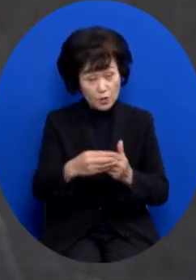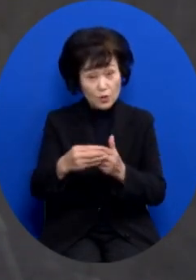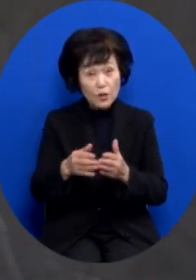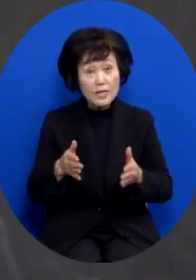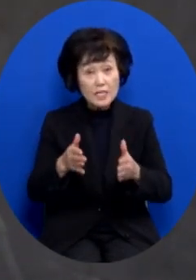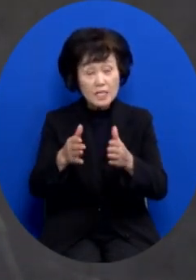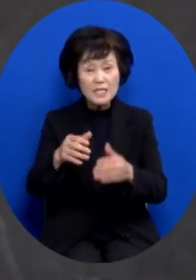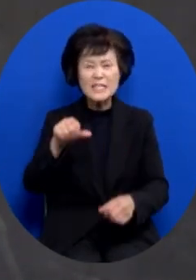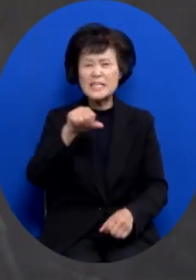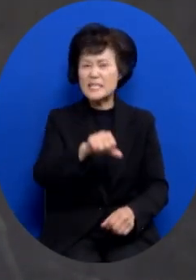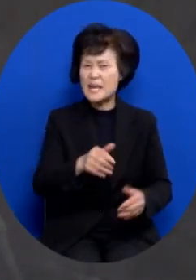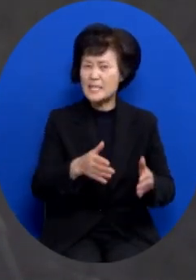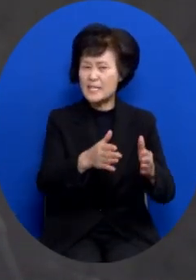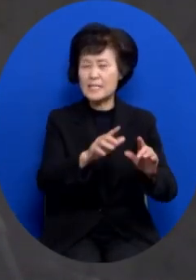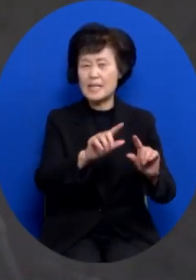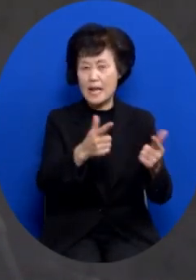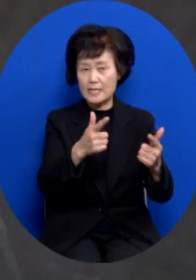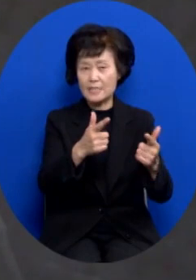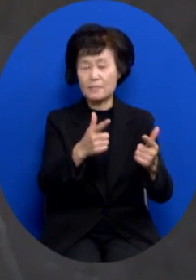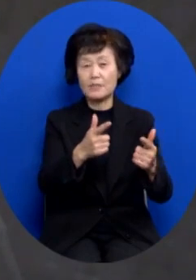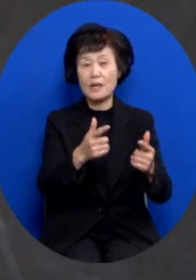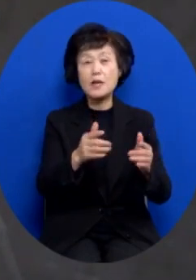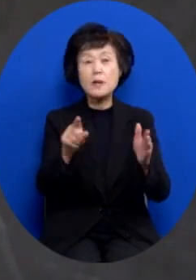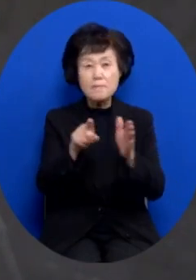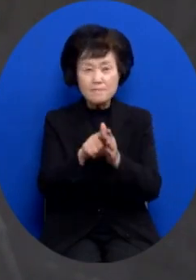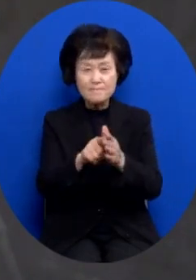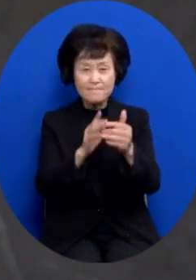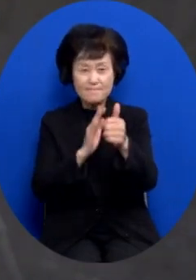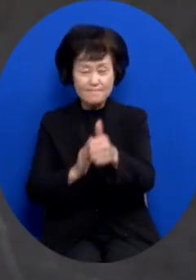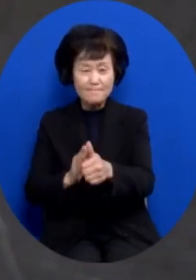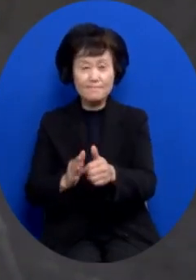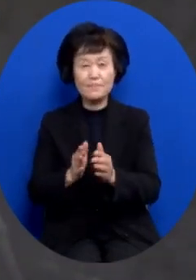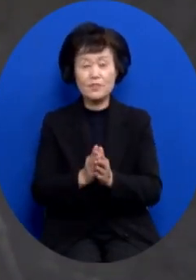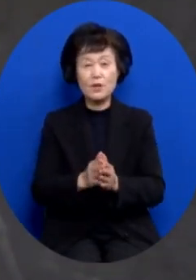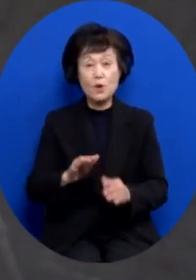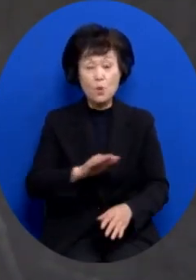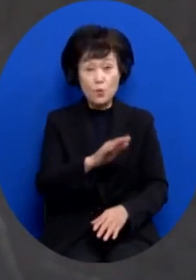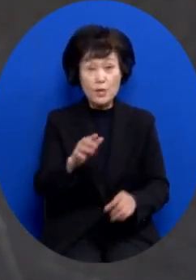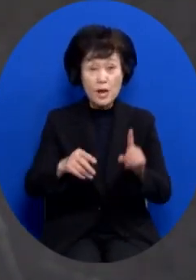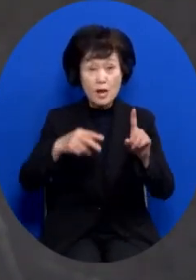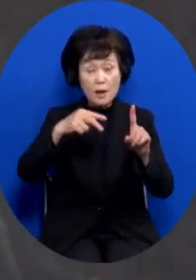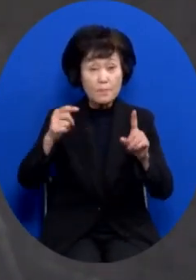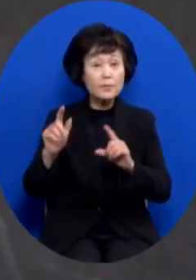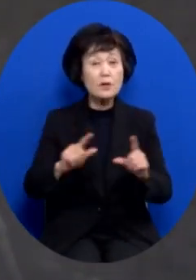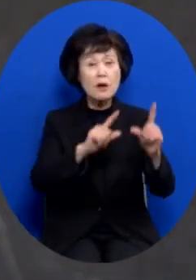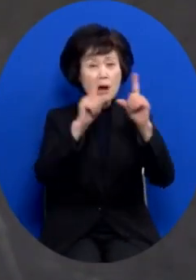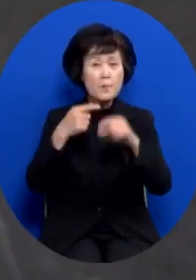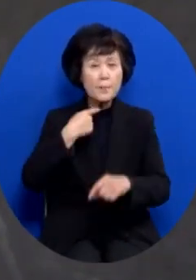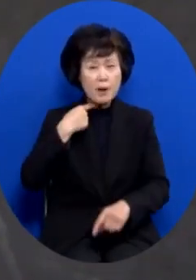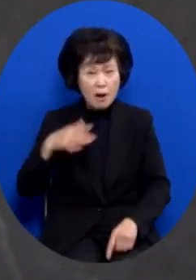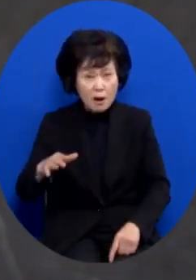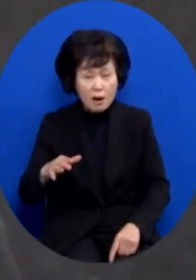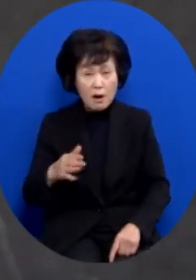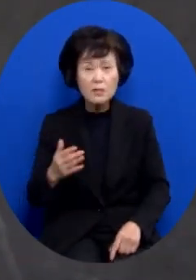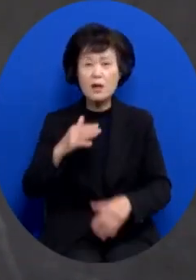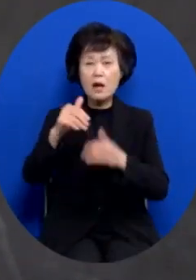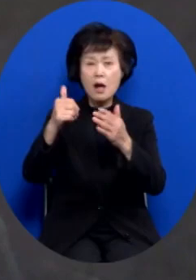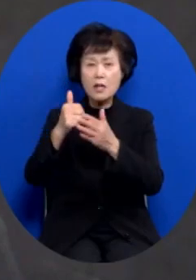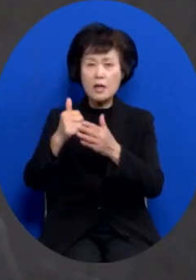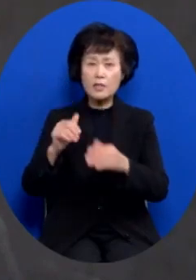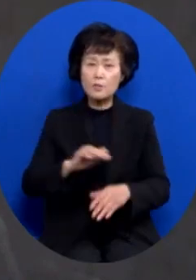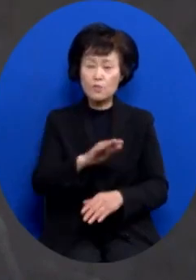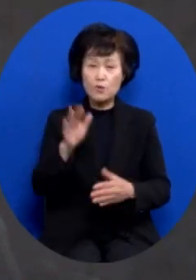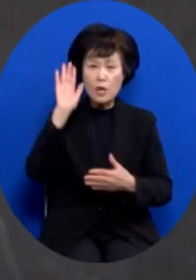재앙이 아니기 때문에 믿으십시오 우리가 한 번 더 살아보지 않았다고 해서 하나님도 우리의 앞길을 모르시는 분이